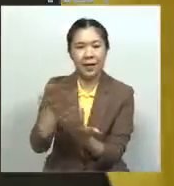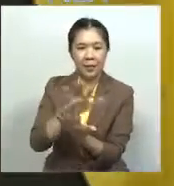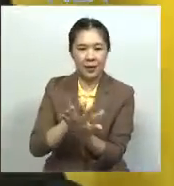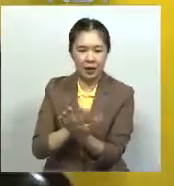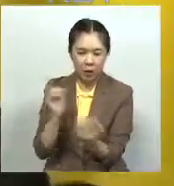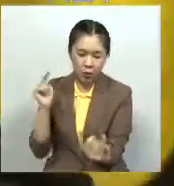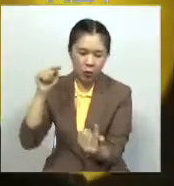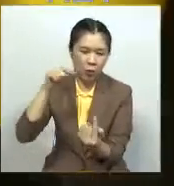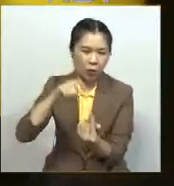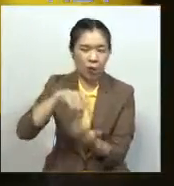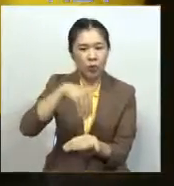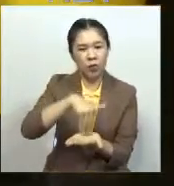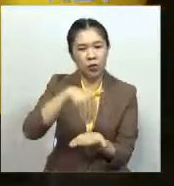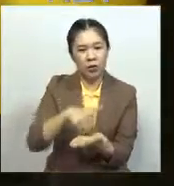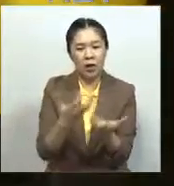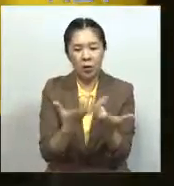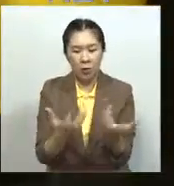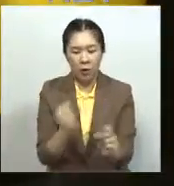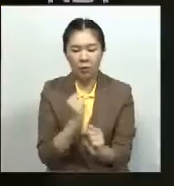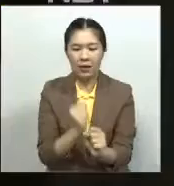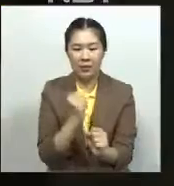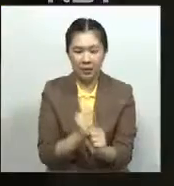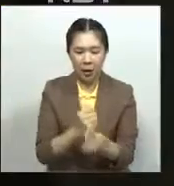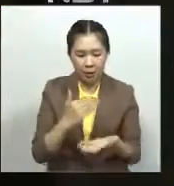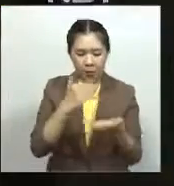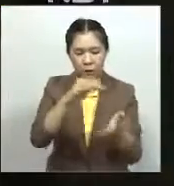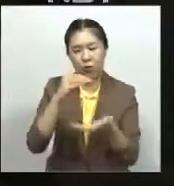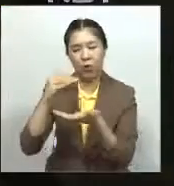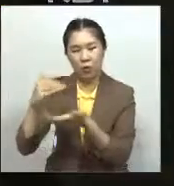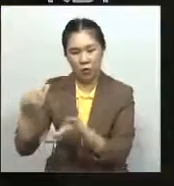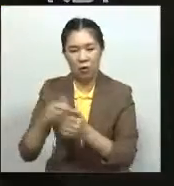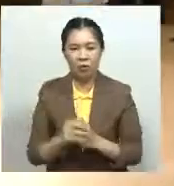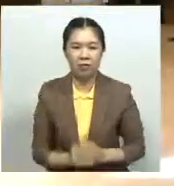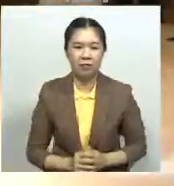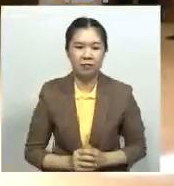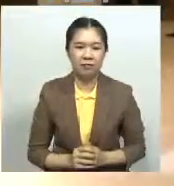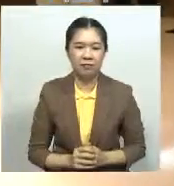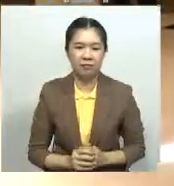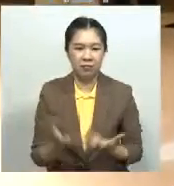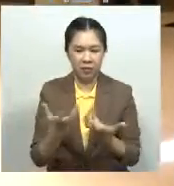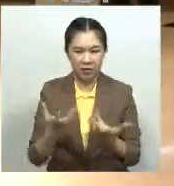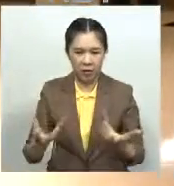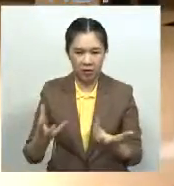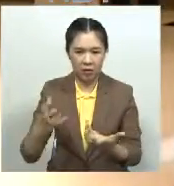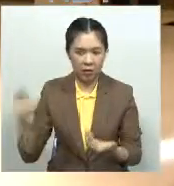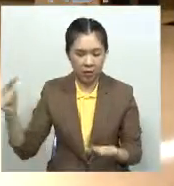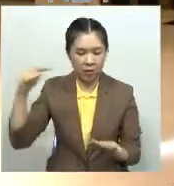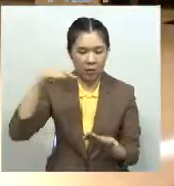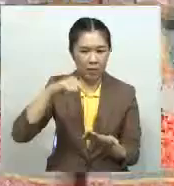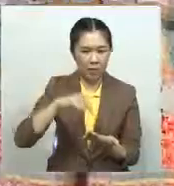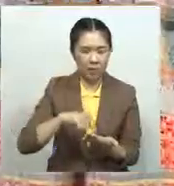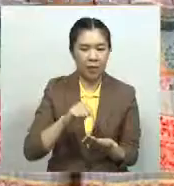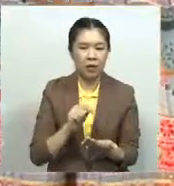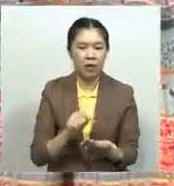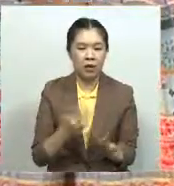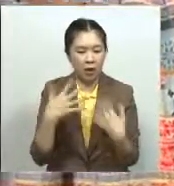ลางของการผลิตและการส่งออกสินค้าไลฟ์สไตล์จากการที่ประเทศผู้นำเข้าตอบรับเข้าร่วมงานกว่า70ประเทศ